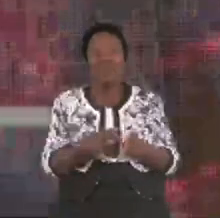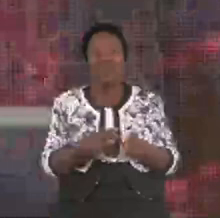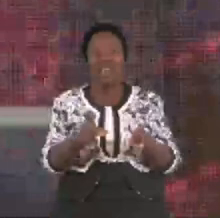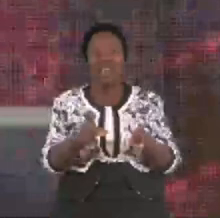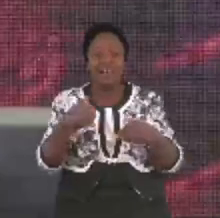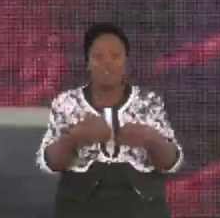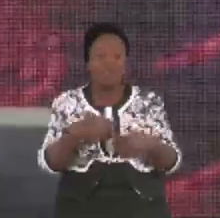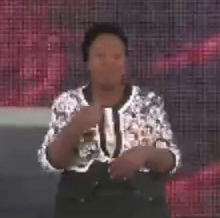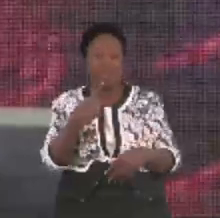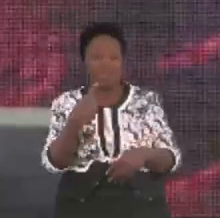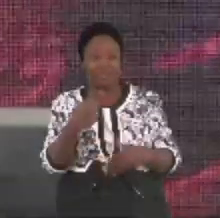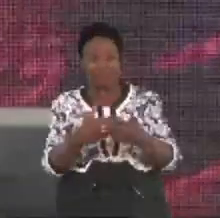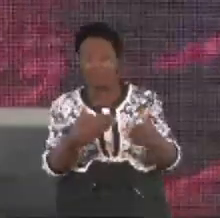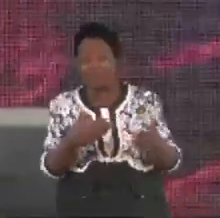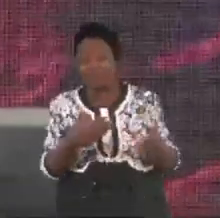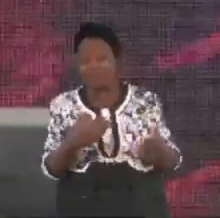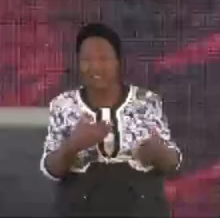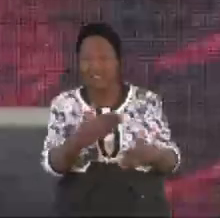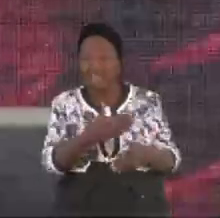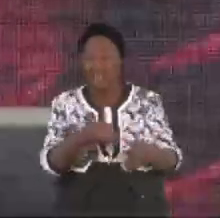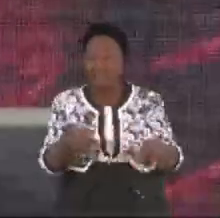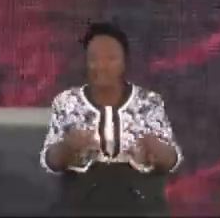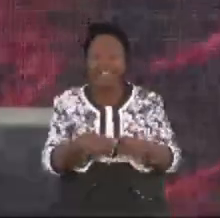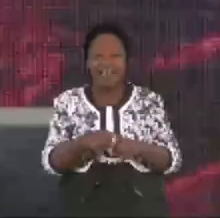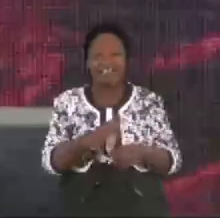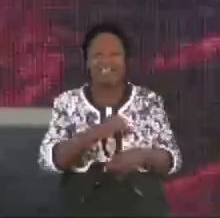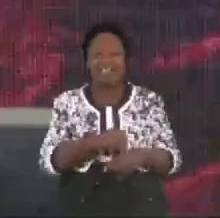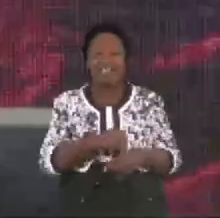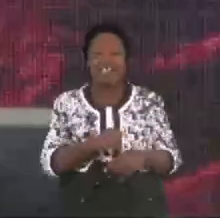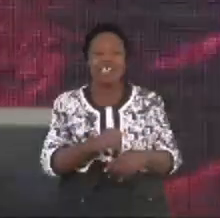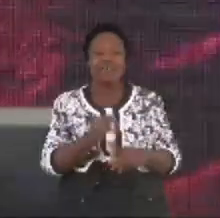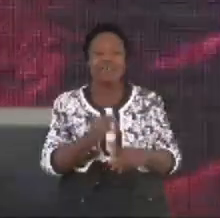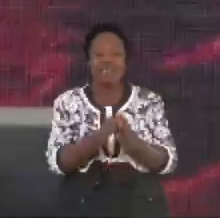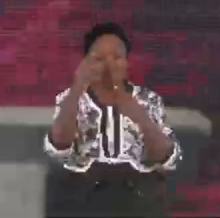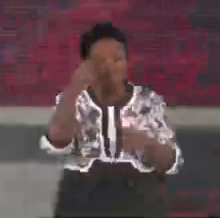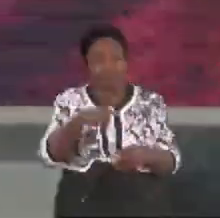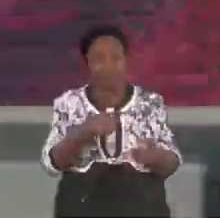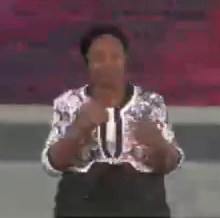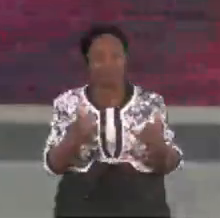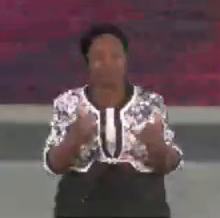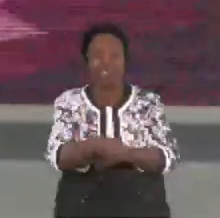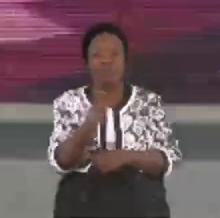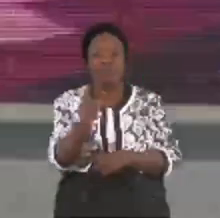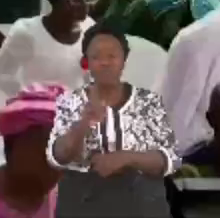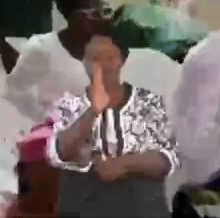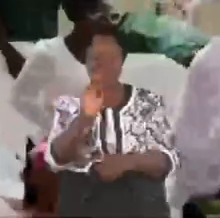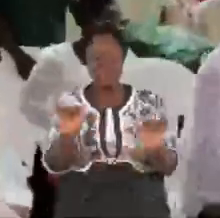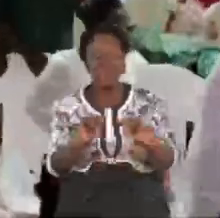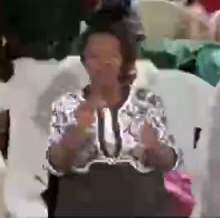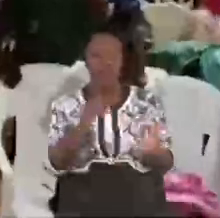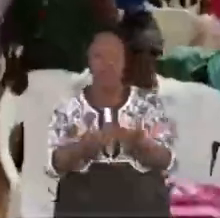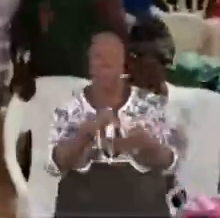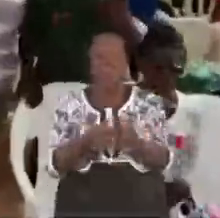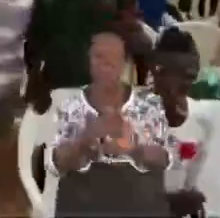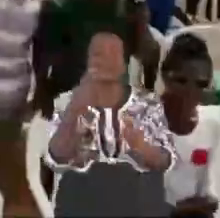Comme l'avons dit avant, et comme je le dis spécialement pour toi aujourd'hui, tu ne seras plus jamais le même.